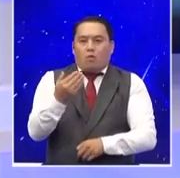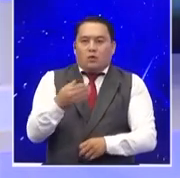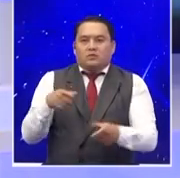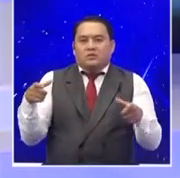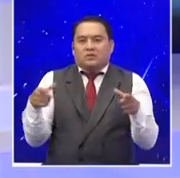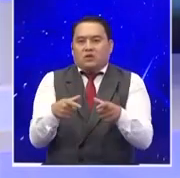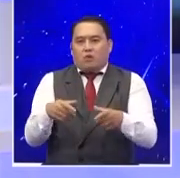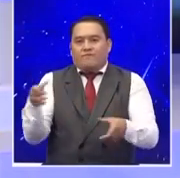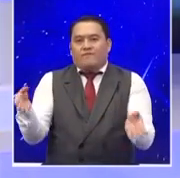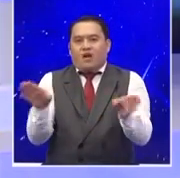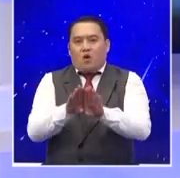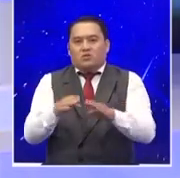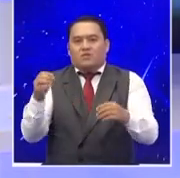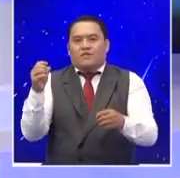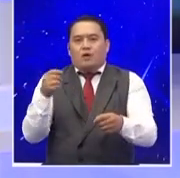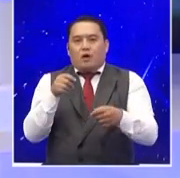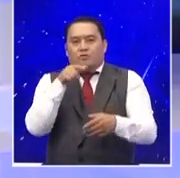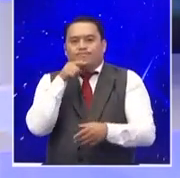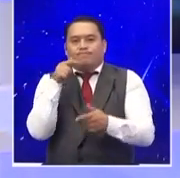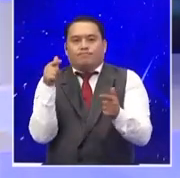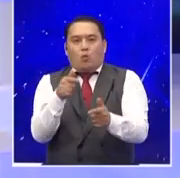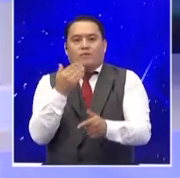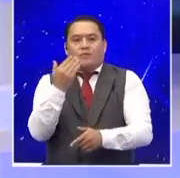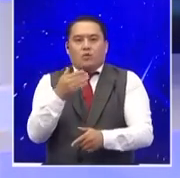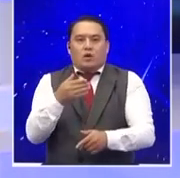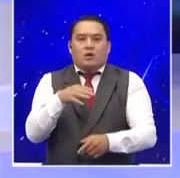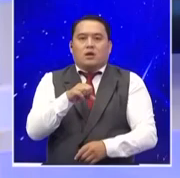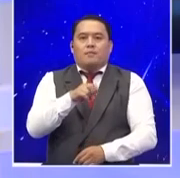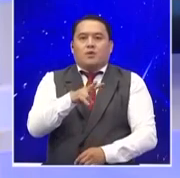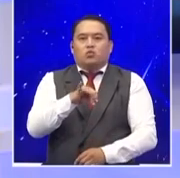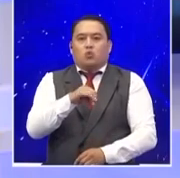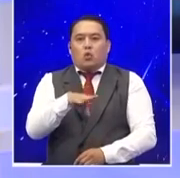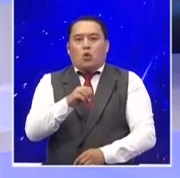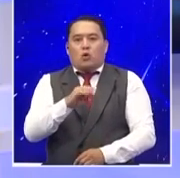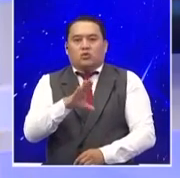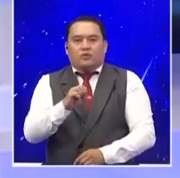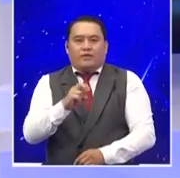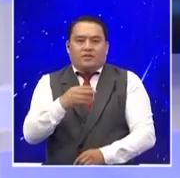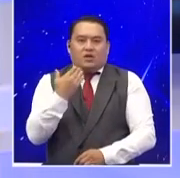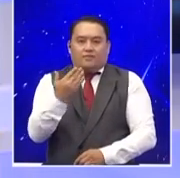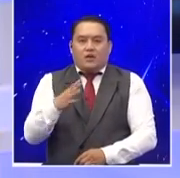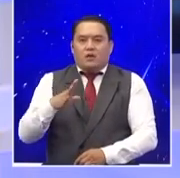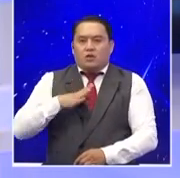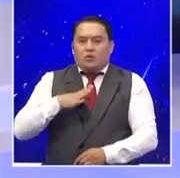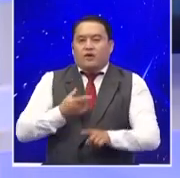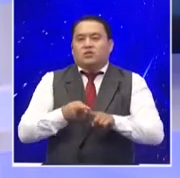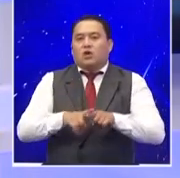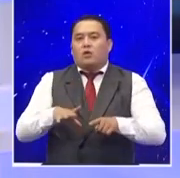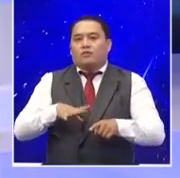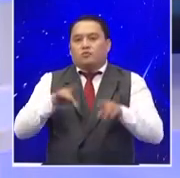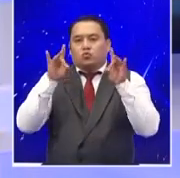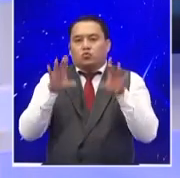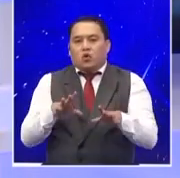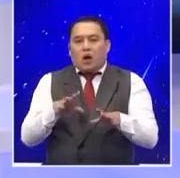за карантинную вечеринку и оскорбившему с трибуны первую ракетку мира серба Новака Джоковича. Случайным